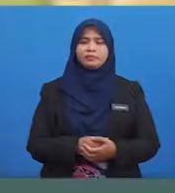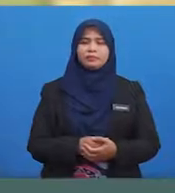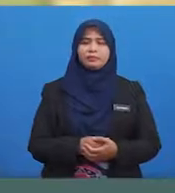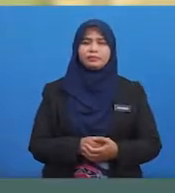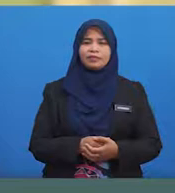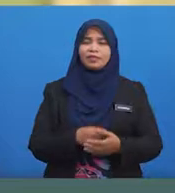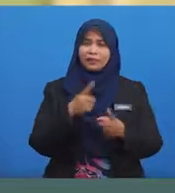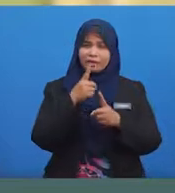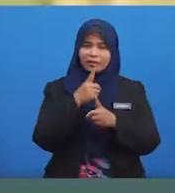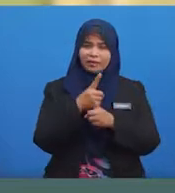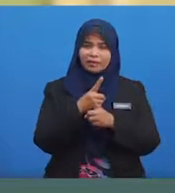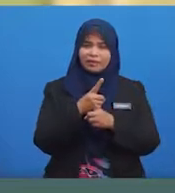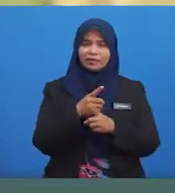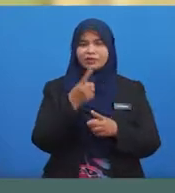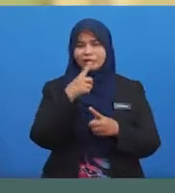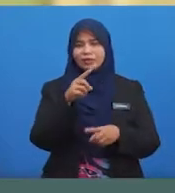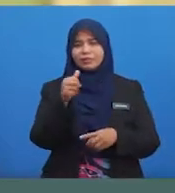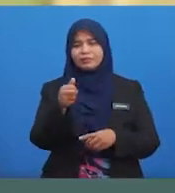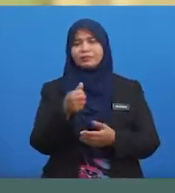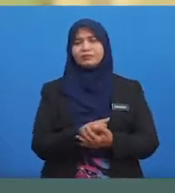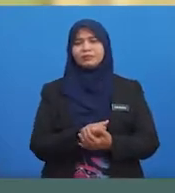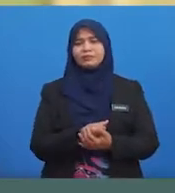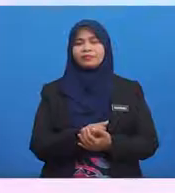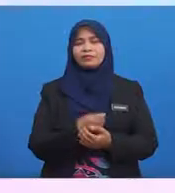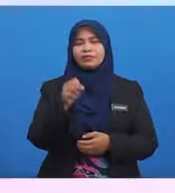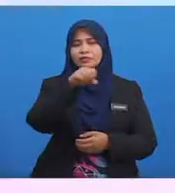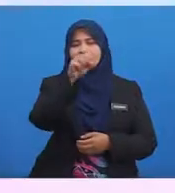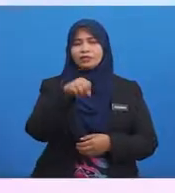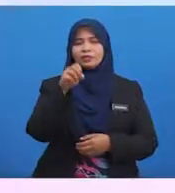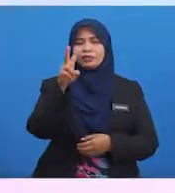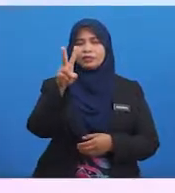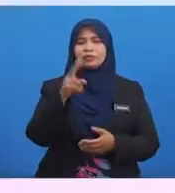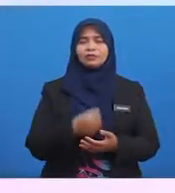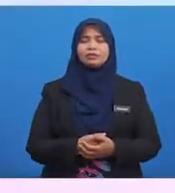Betul tak jawaban kamu salin kedua